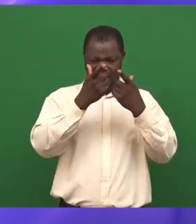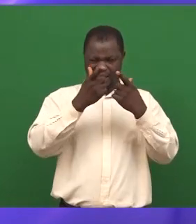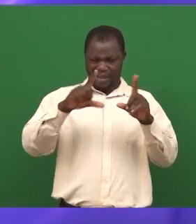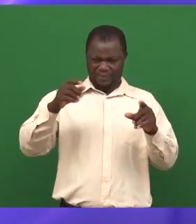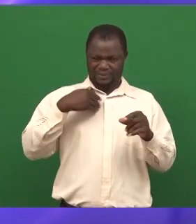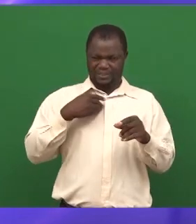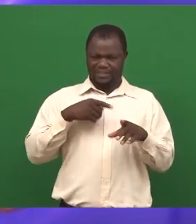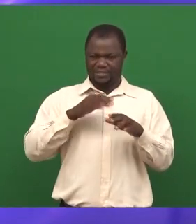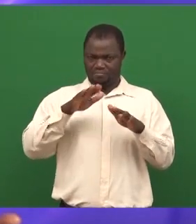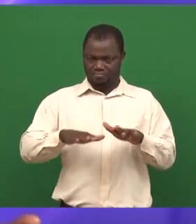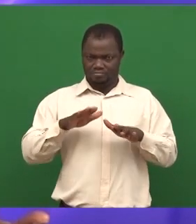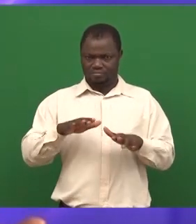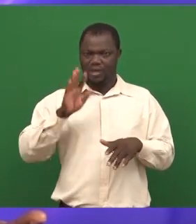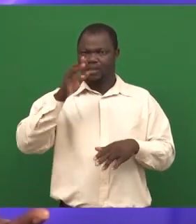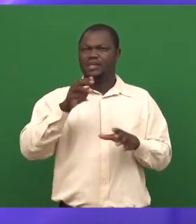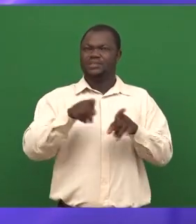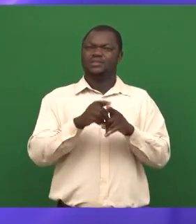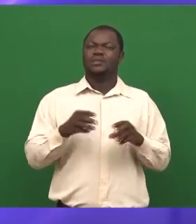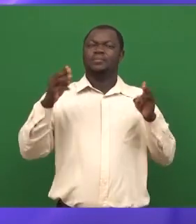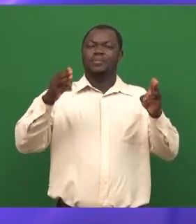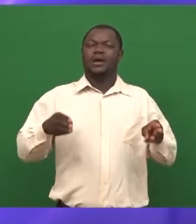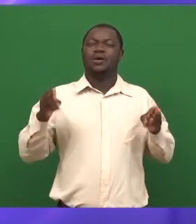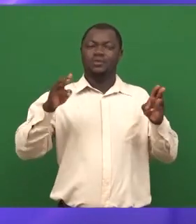but pane inonzi pride.